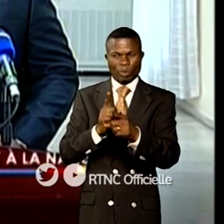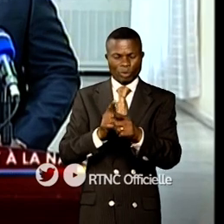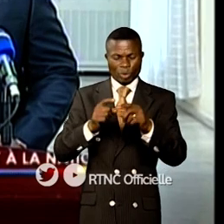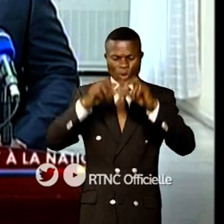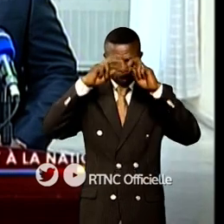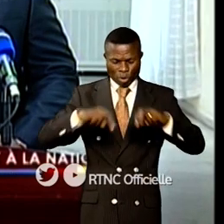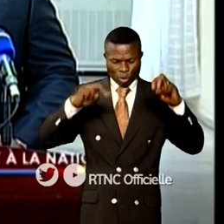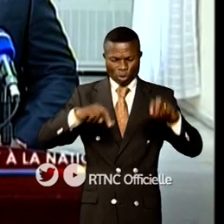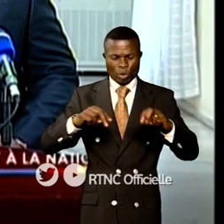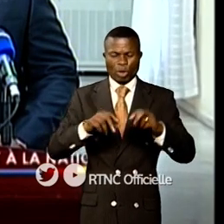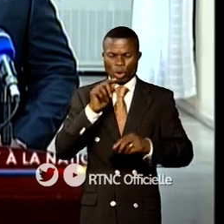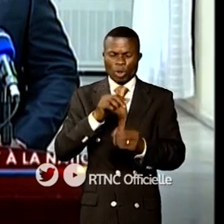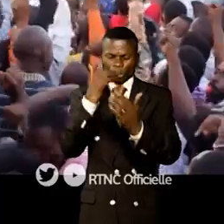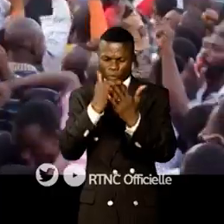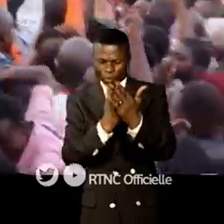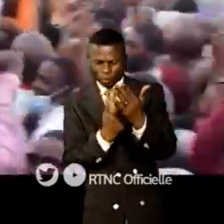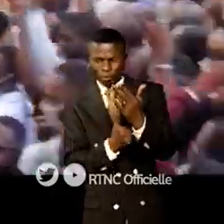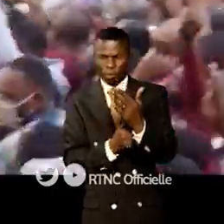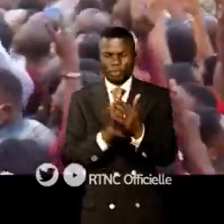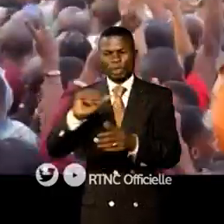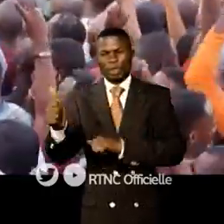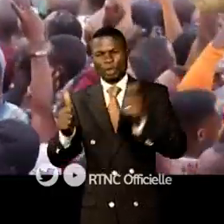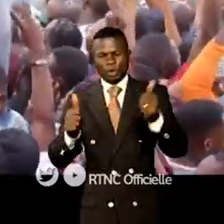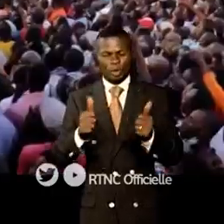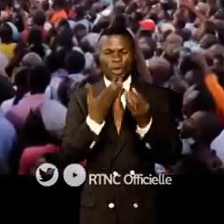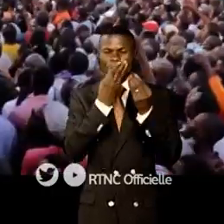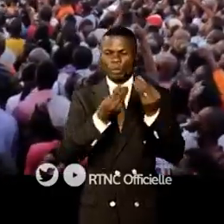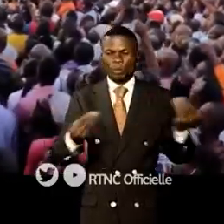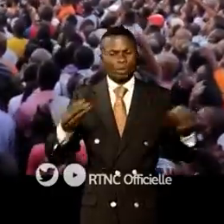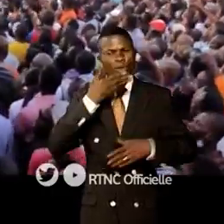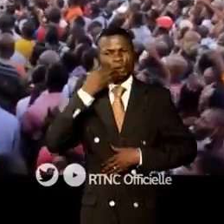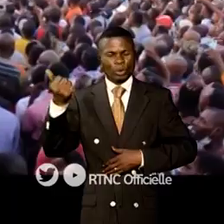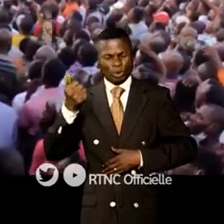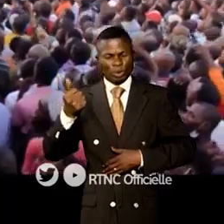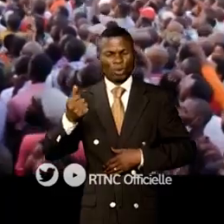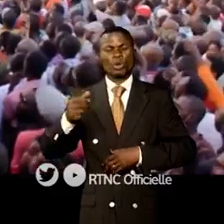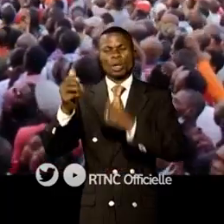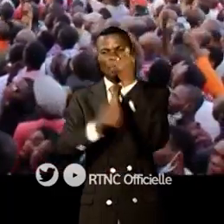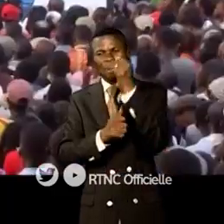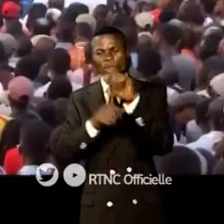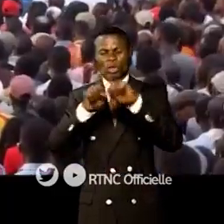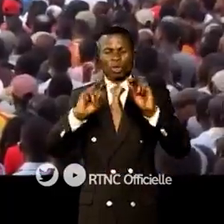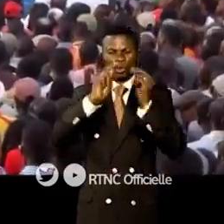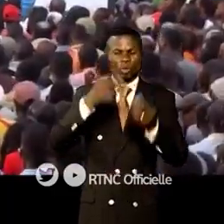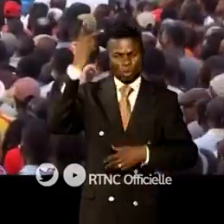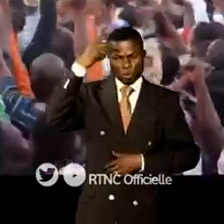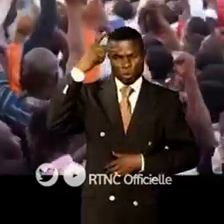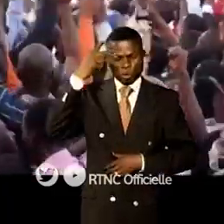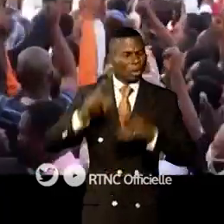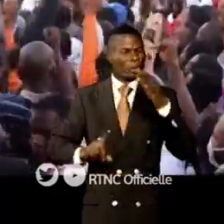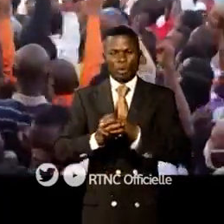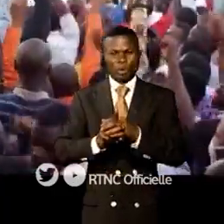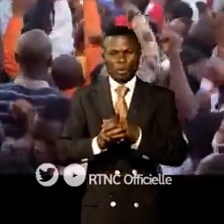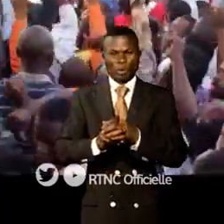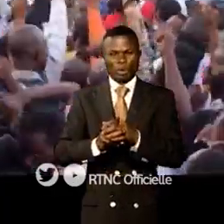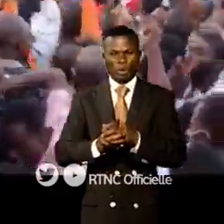des vœux exprimés par les uns les autres trouvent un écho favorable au sein de l'opinion et de la classe politique. De manière spontanée, des